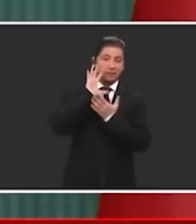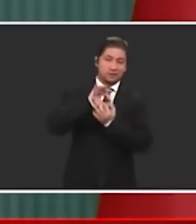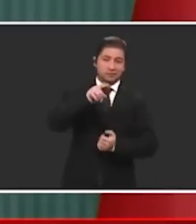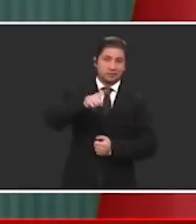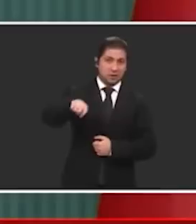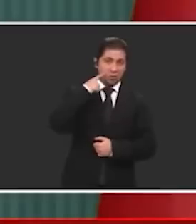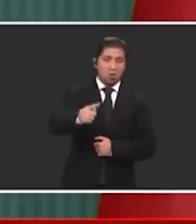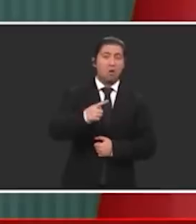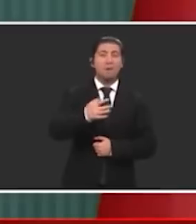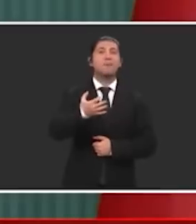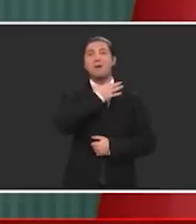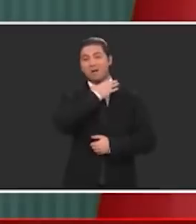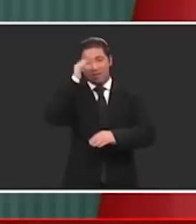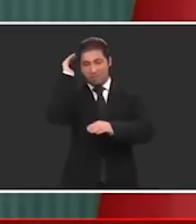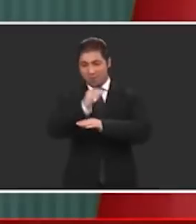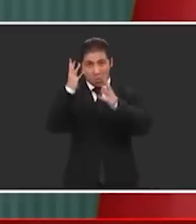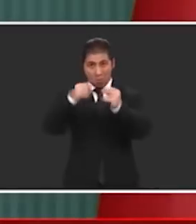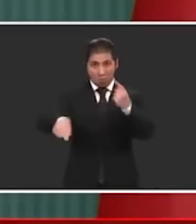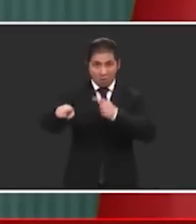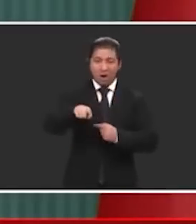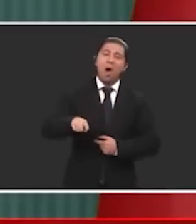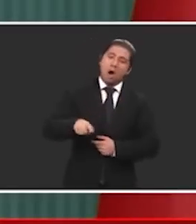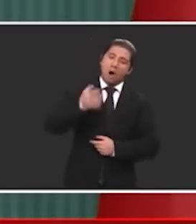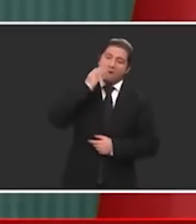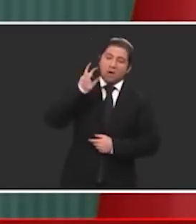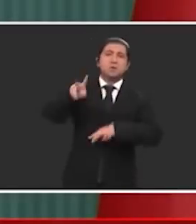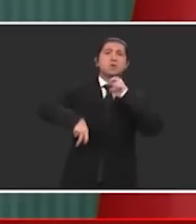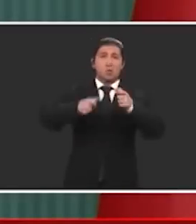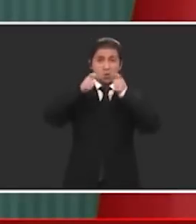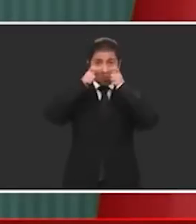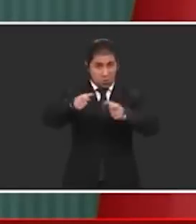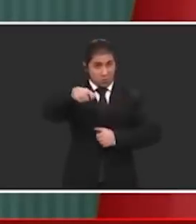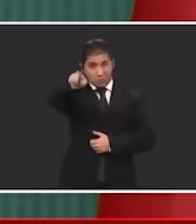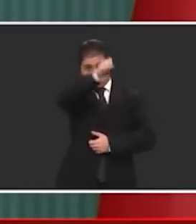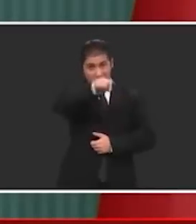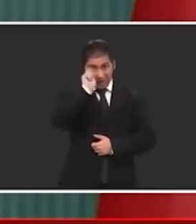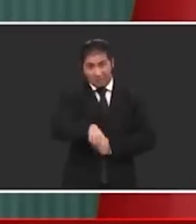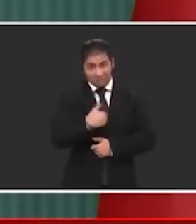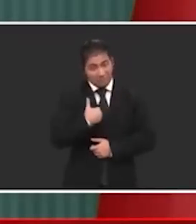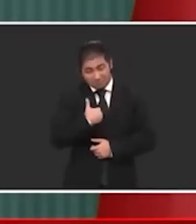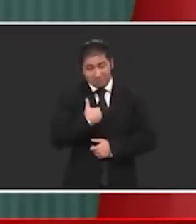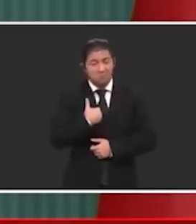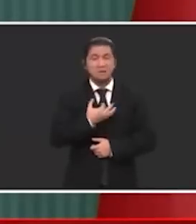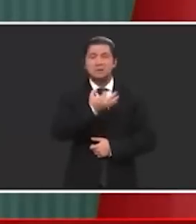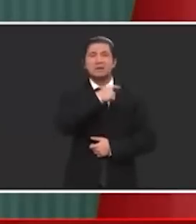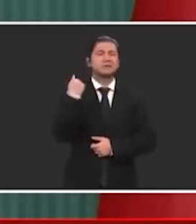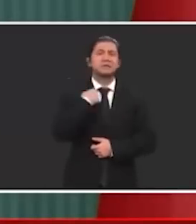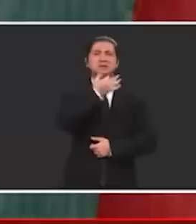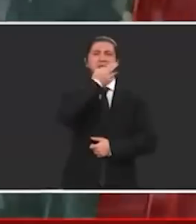depremzedelerimizi mağduriyeti fırsata çevirmeye çalışan açgözlülerin insafına